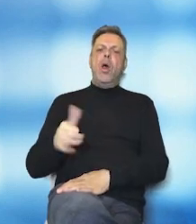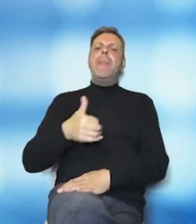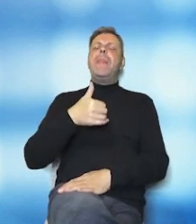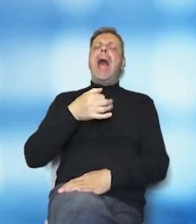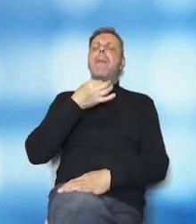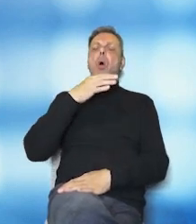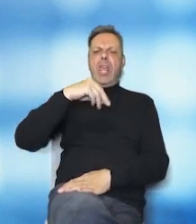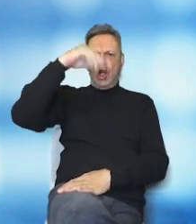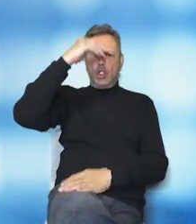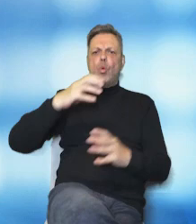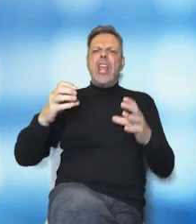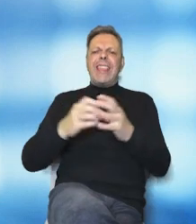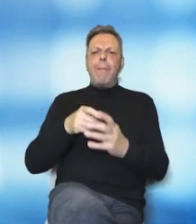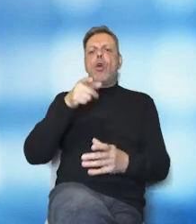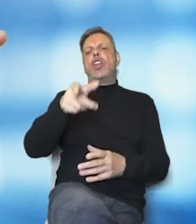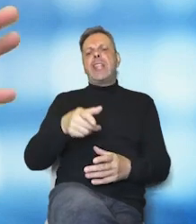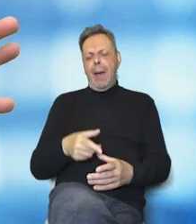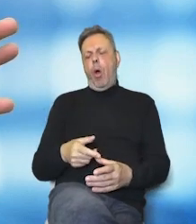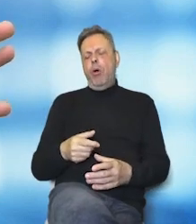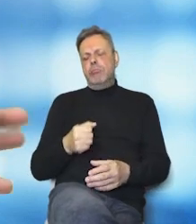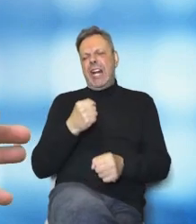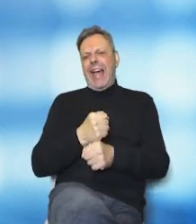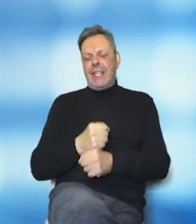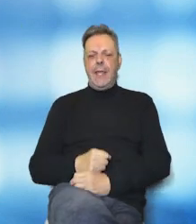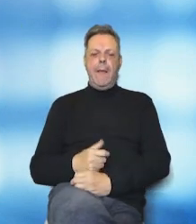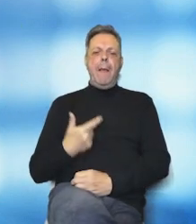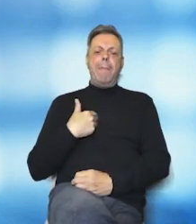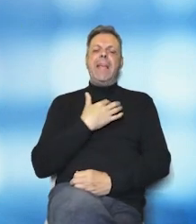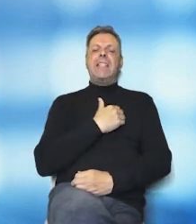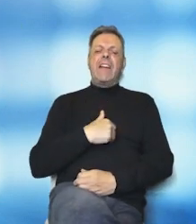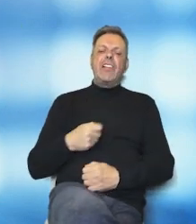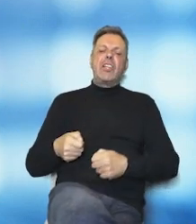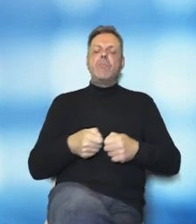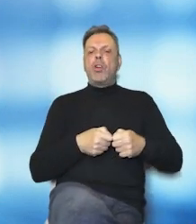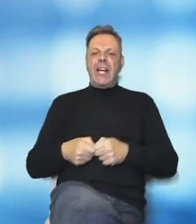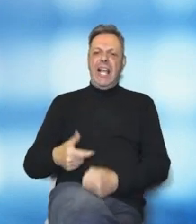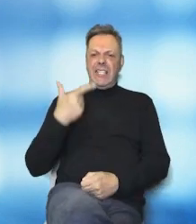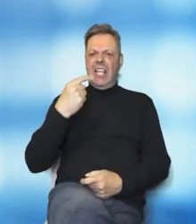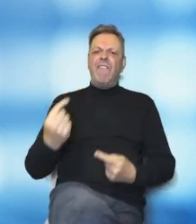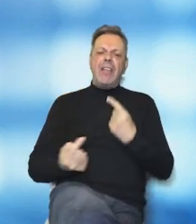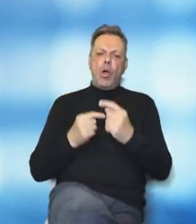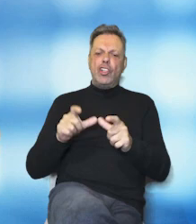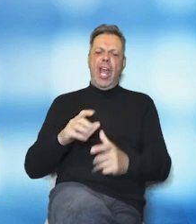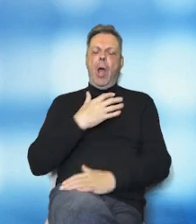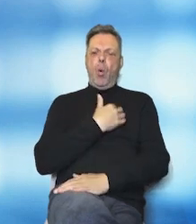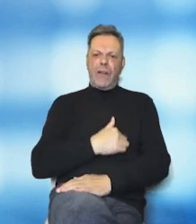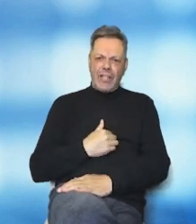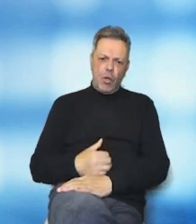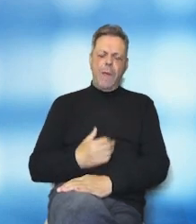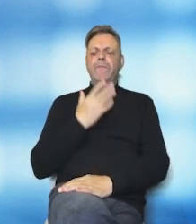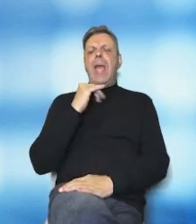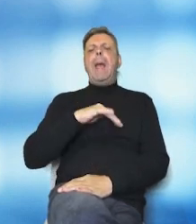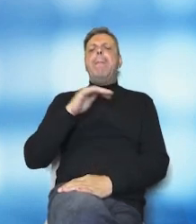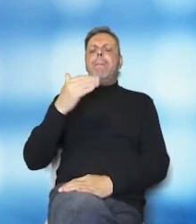tim koji će tamo provesti stvari. Mi iz Hrvatske smo u organizaciji dva događaja u Hrvatskoj, to je Medvednica